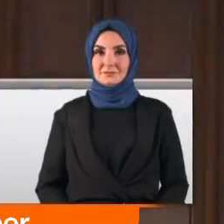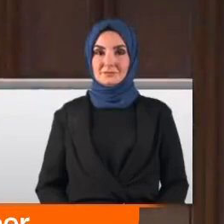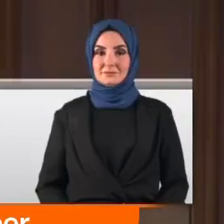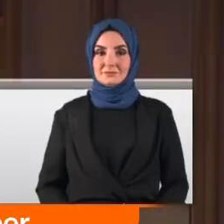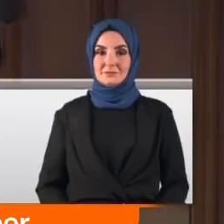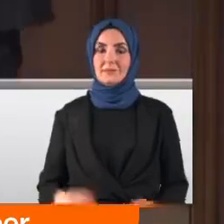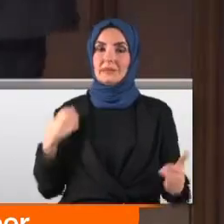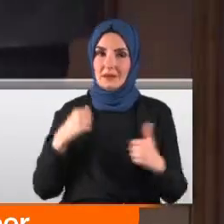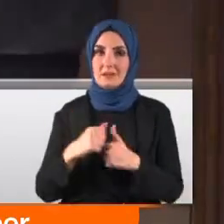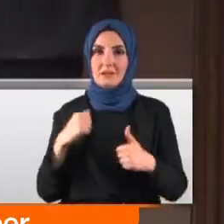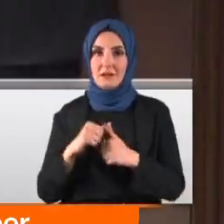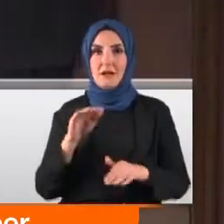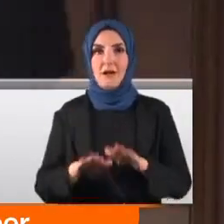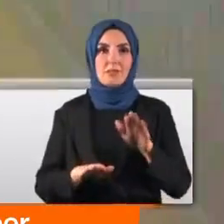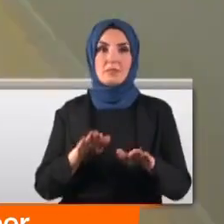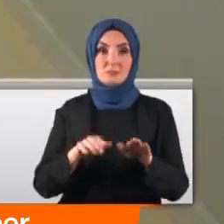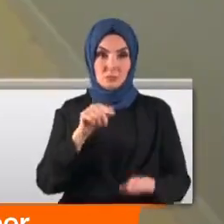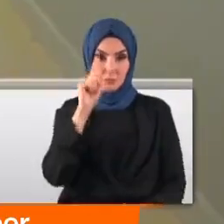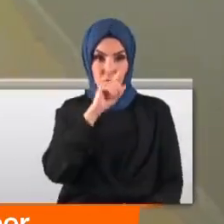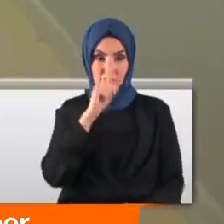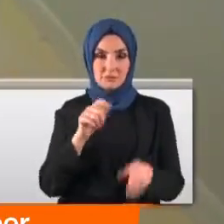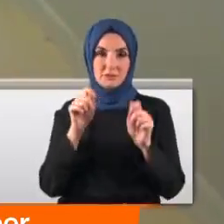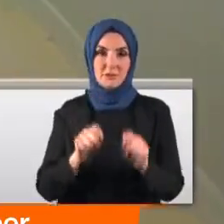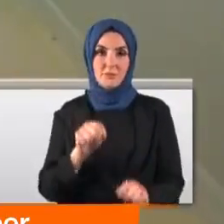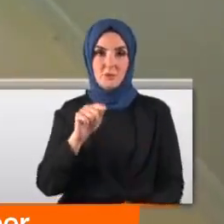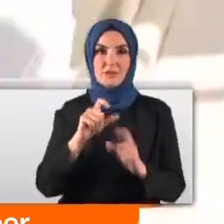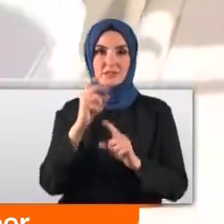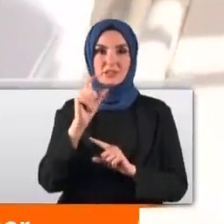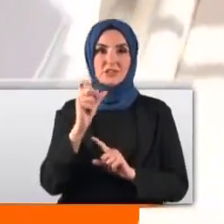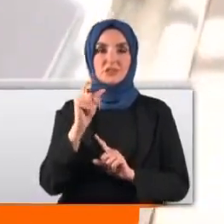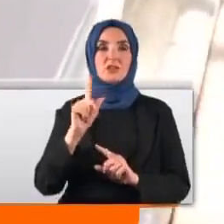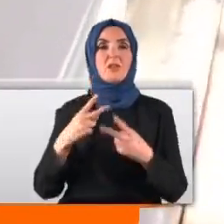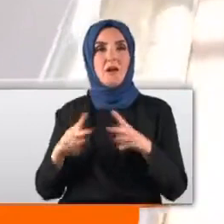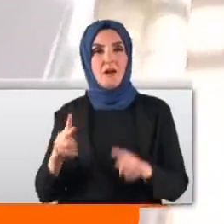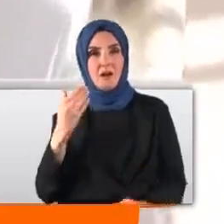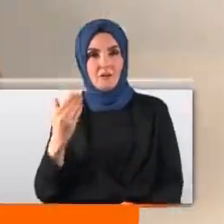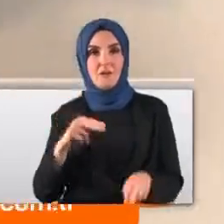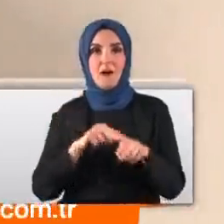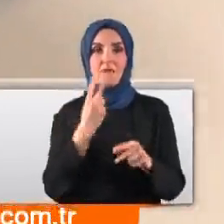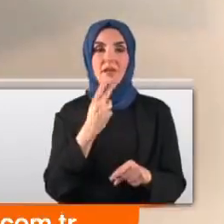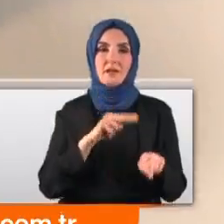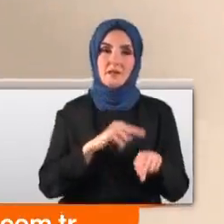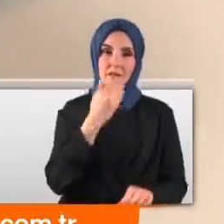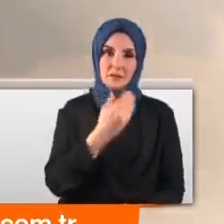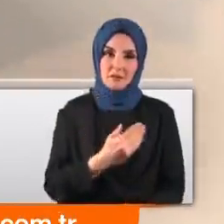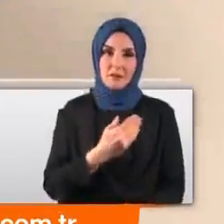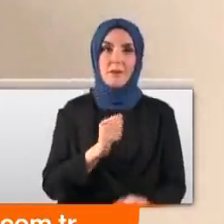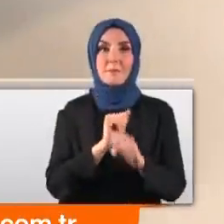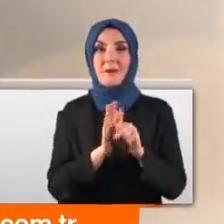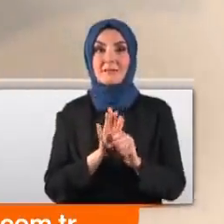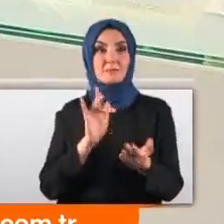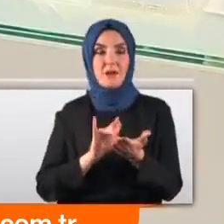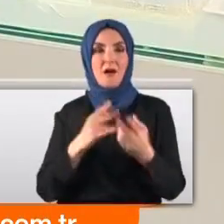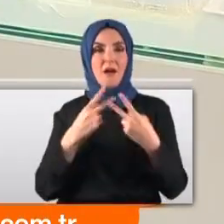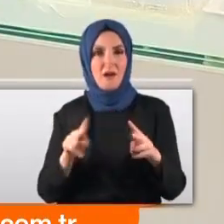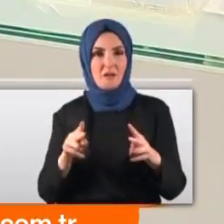Peş peşe adımlar da bu yüzden atılıyor. Sicil affından KYK'ya, fatura desteğinden pandemi cezaları affına birçok